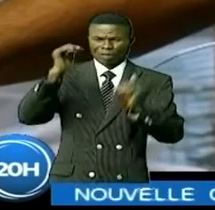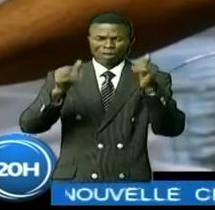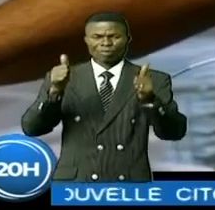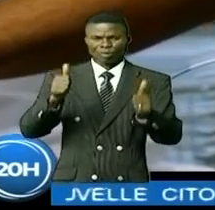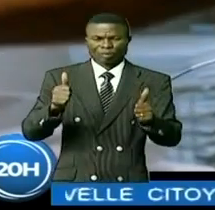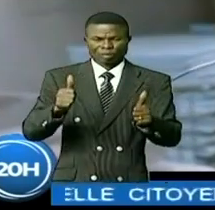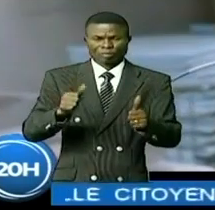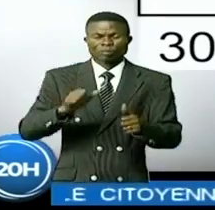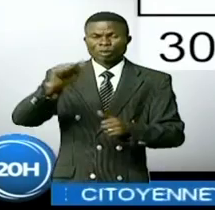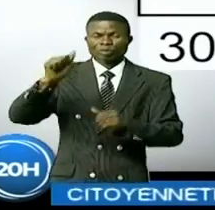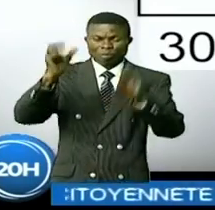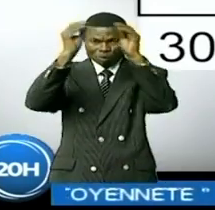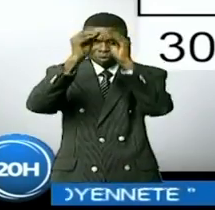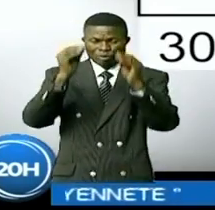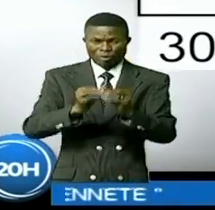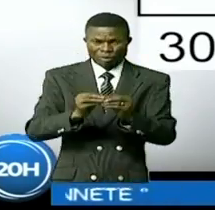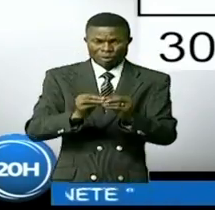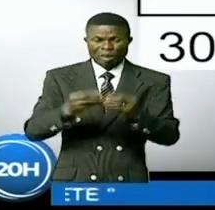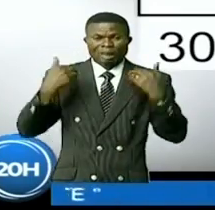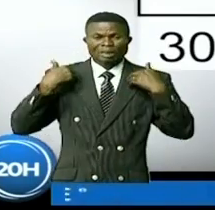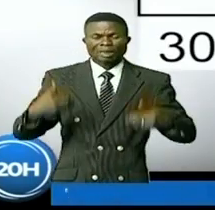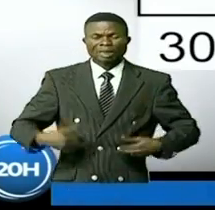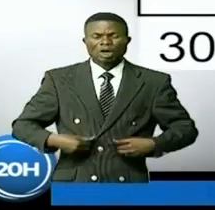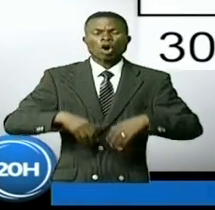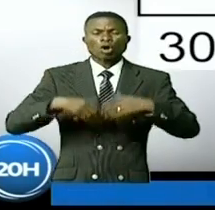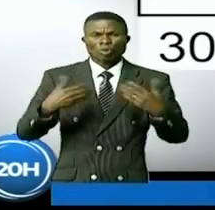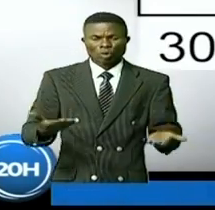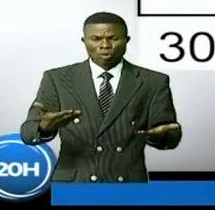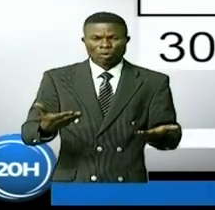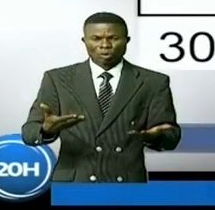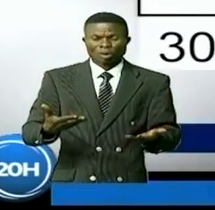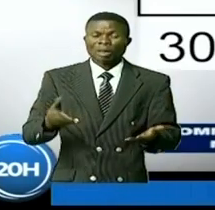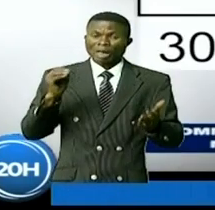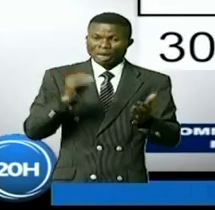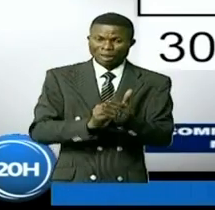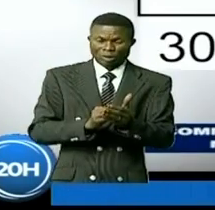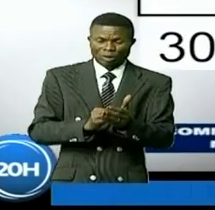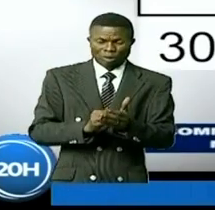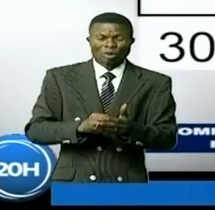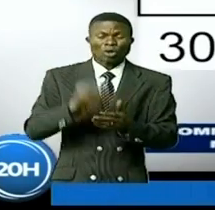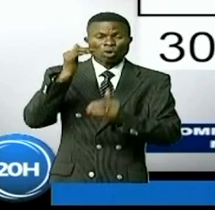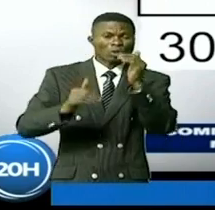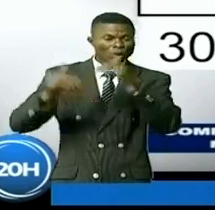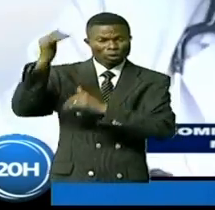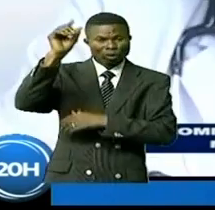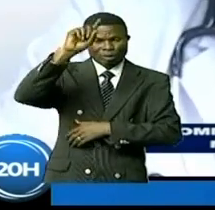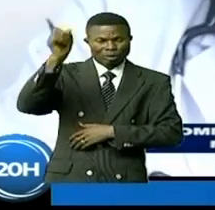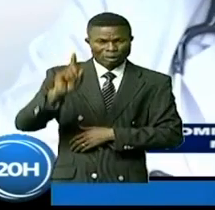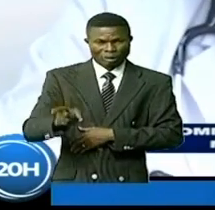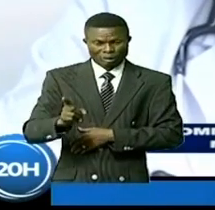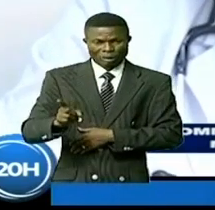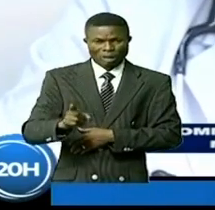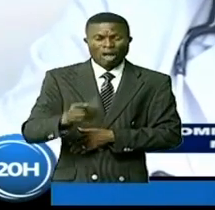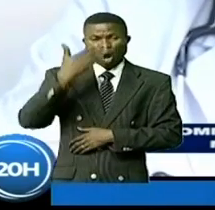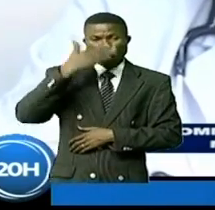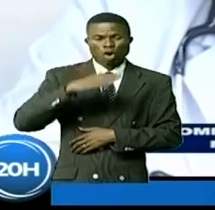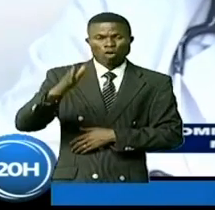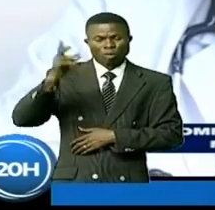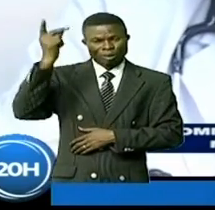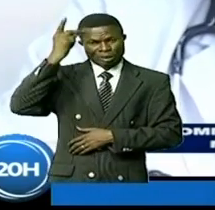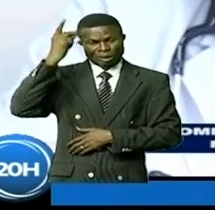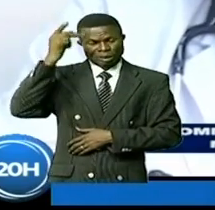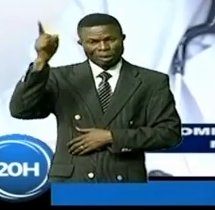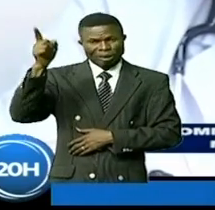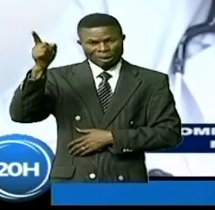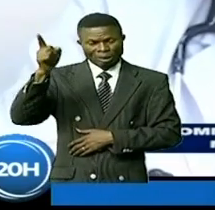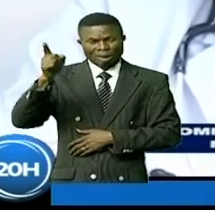soi-même calculer son indice de masse corporelle et une fois que cela s'avère supérieur à 30, le centre médical de Kinshasa